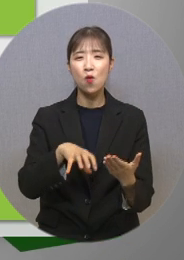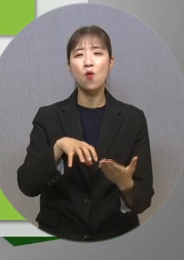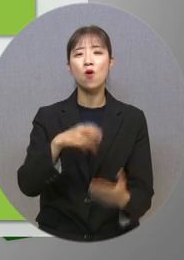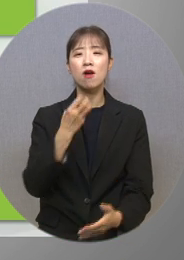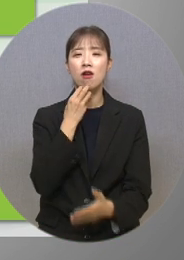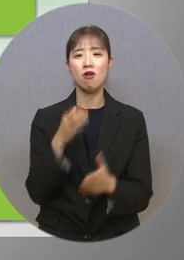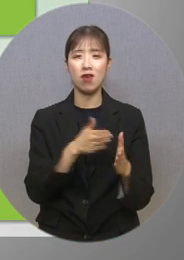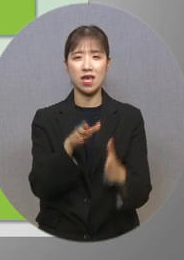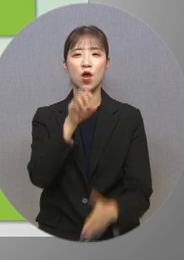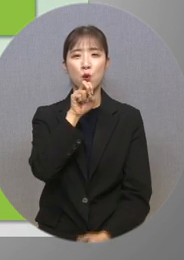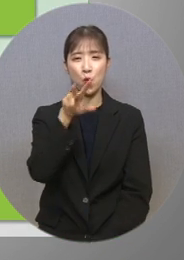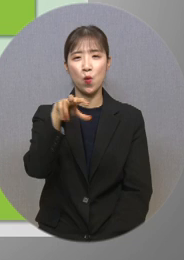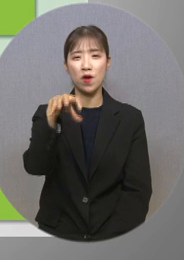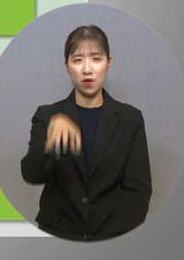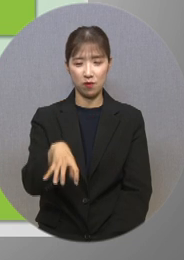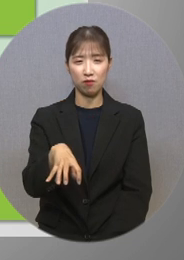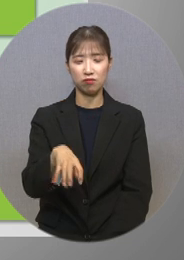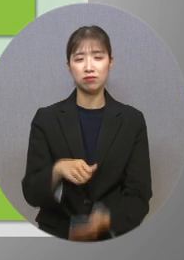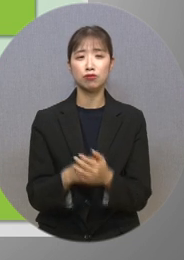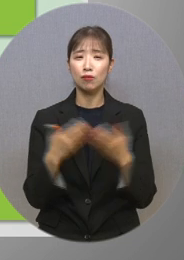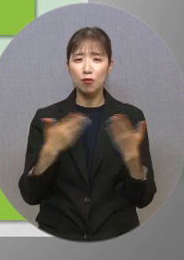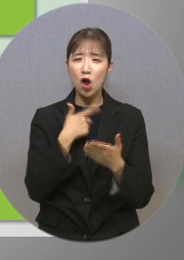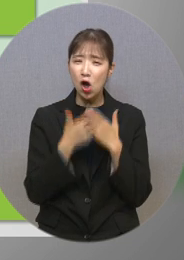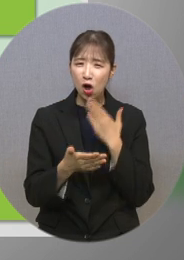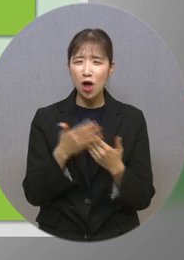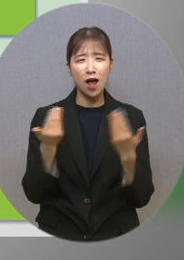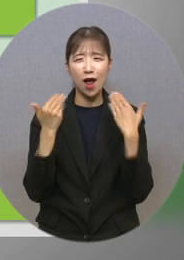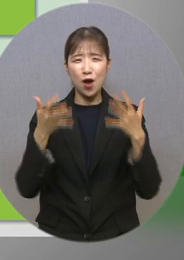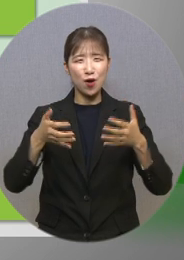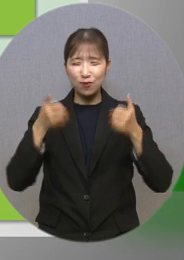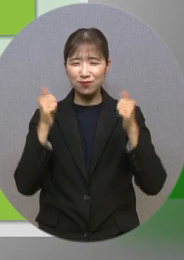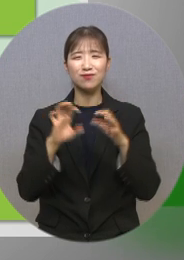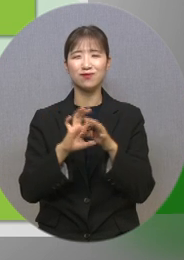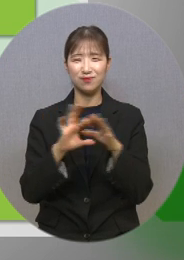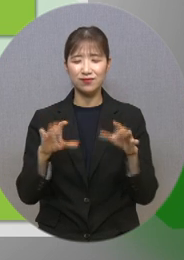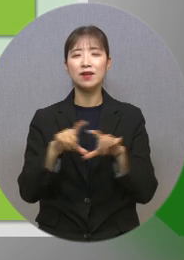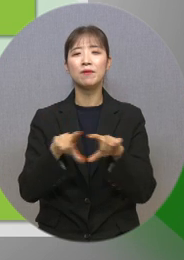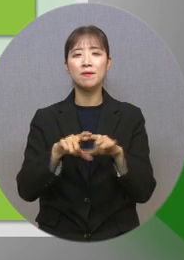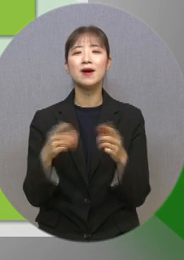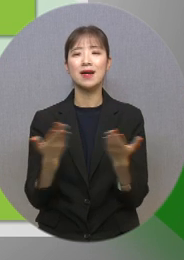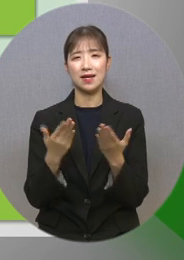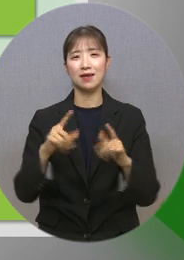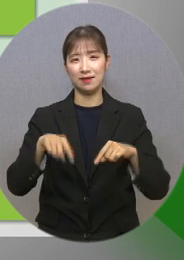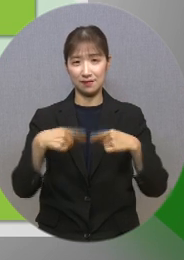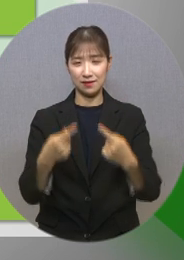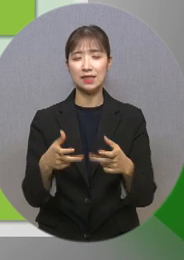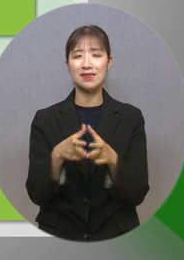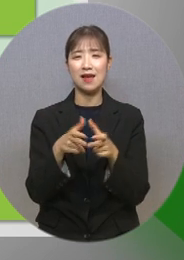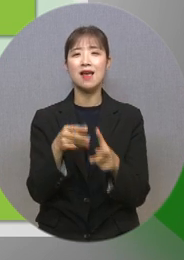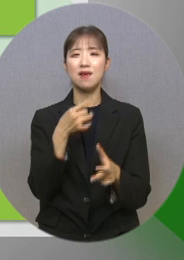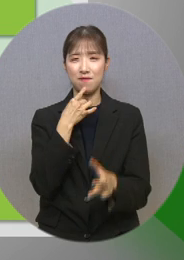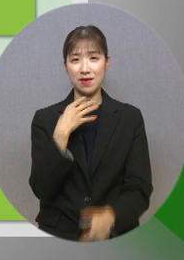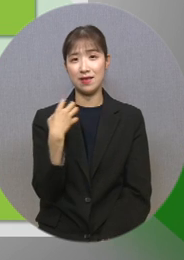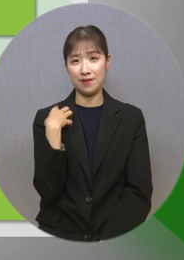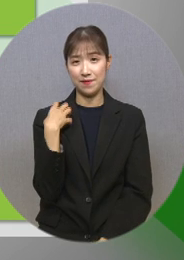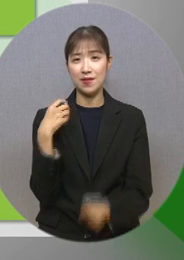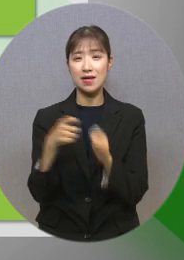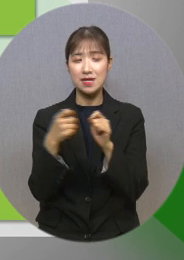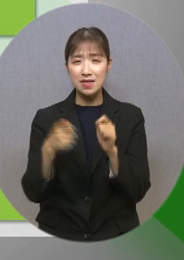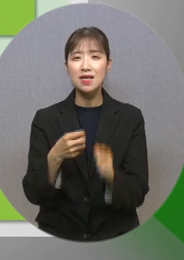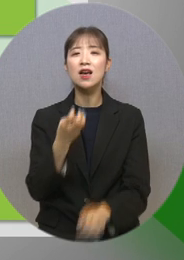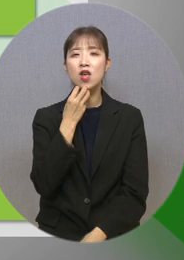용인시입니다. 경력과 학력은 무관하며 상용직을 채용합니다. 장애인만 채용하며 담당 지사는